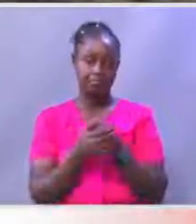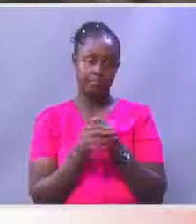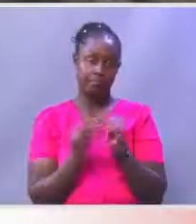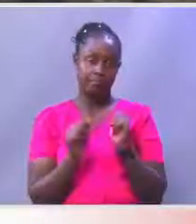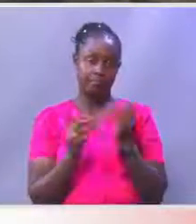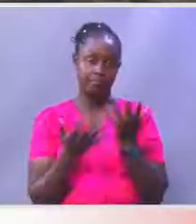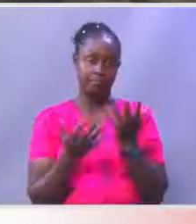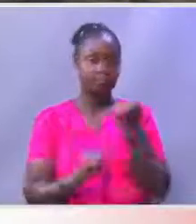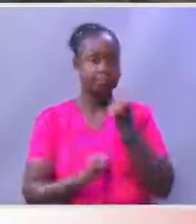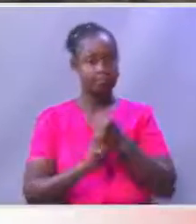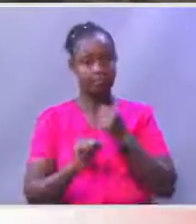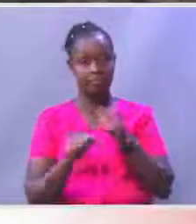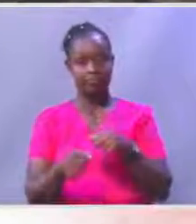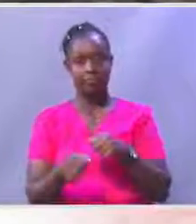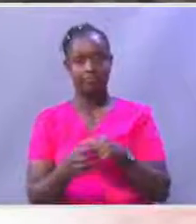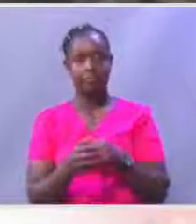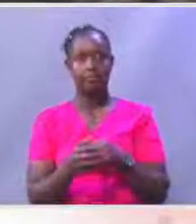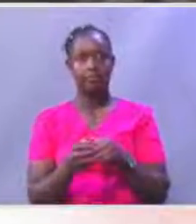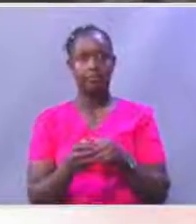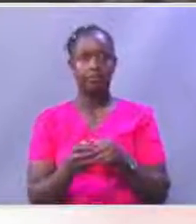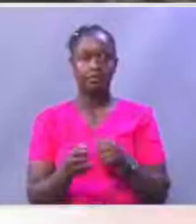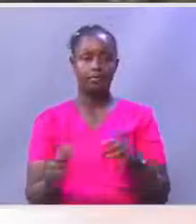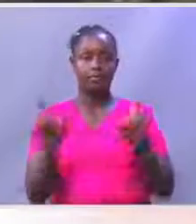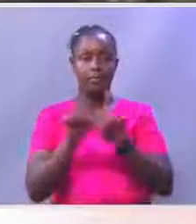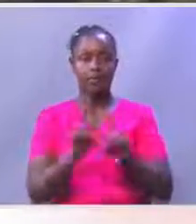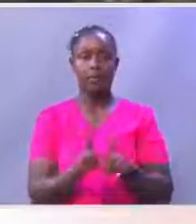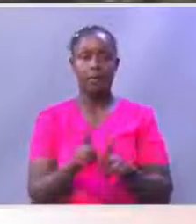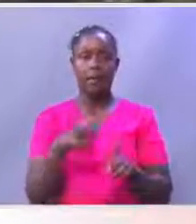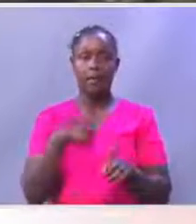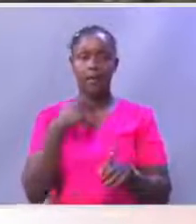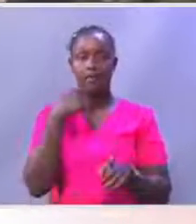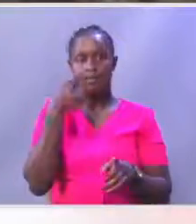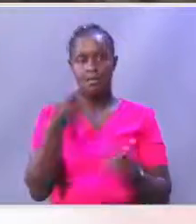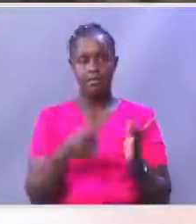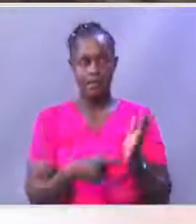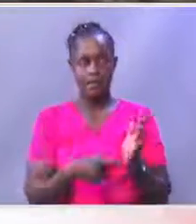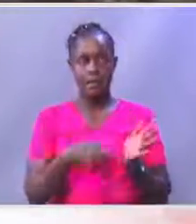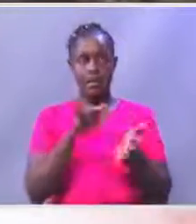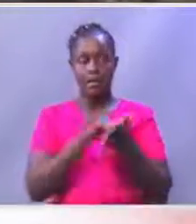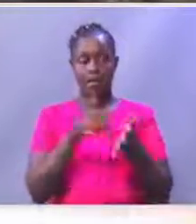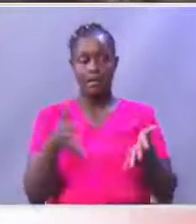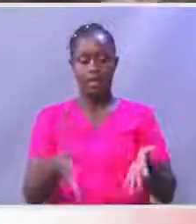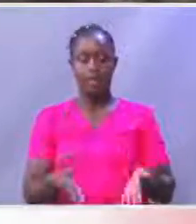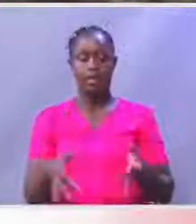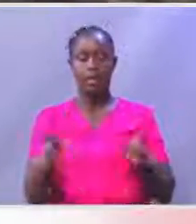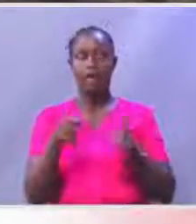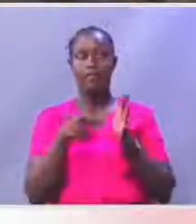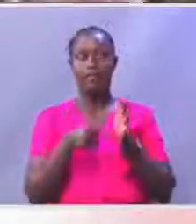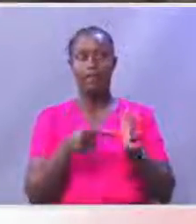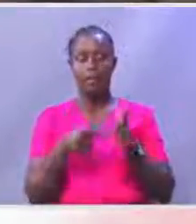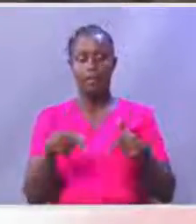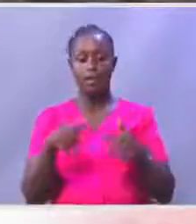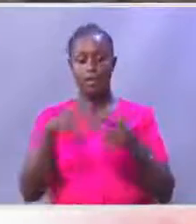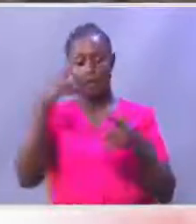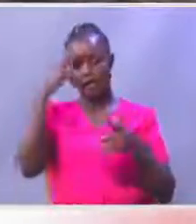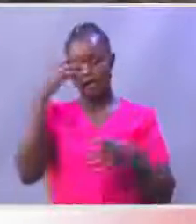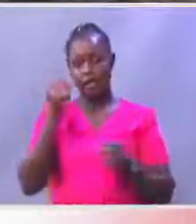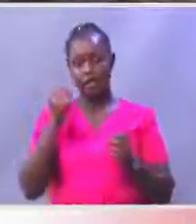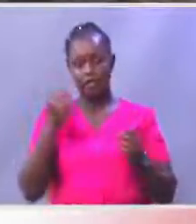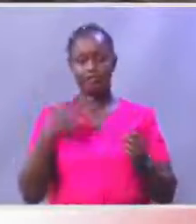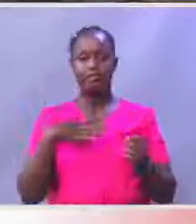mkono? Vile vile mimi nimesema hapa kama mfano kama Kajiado ni